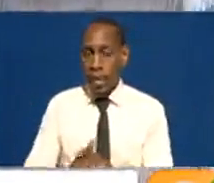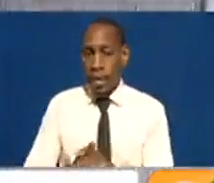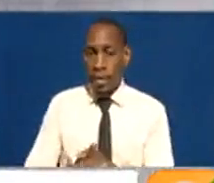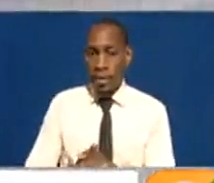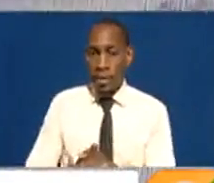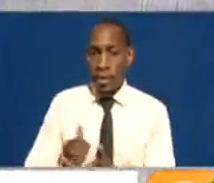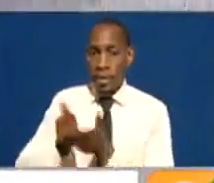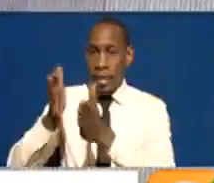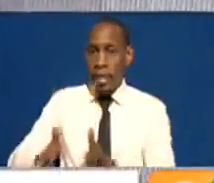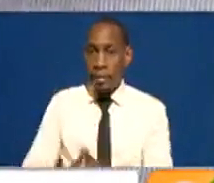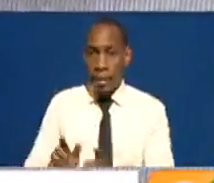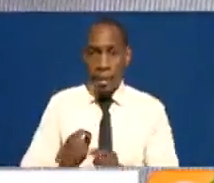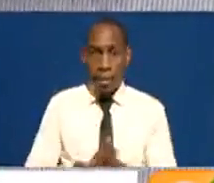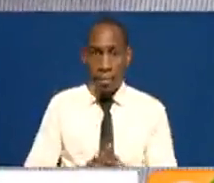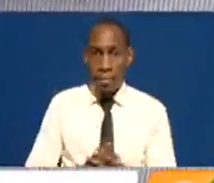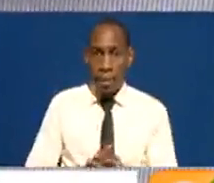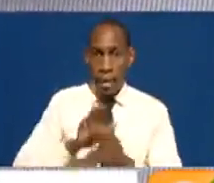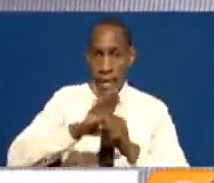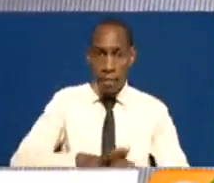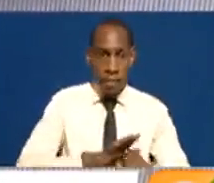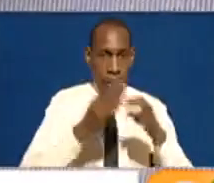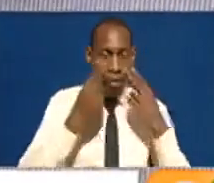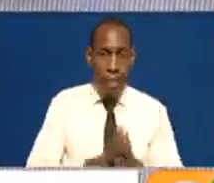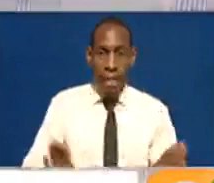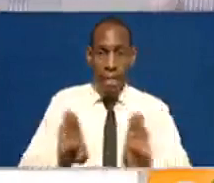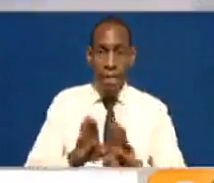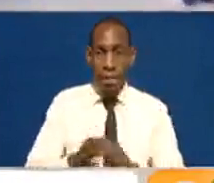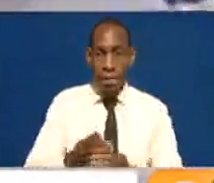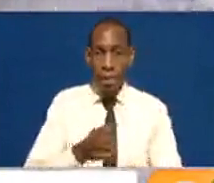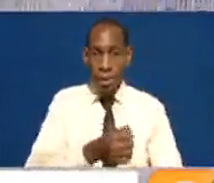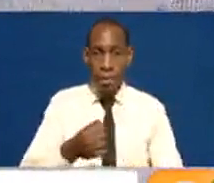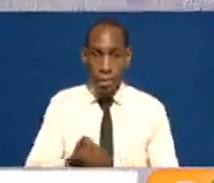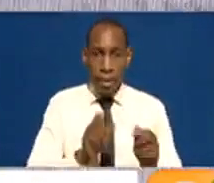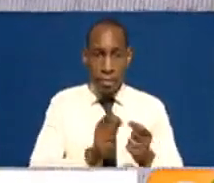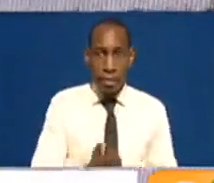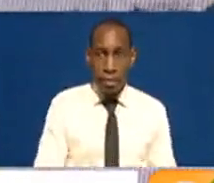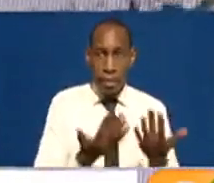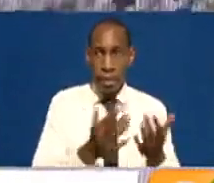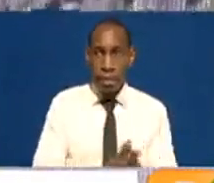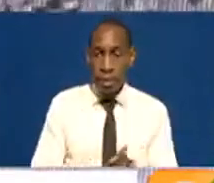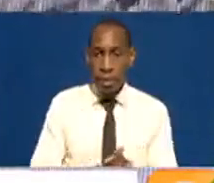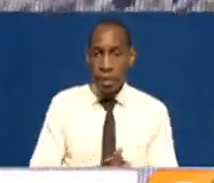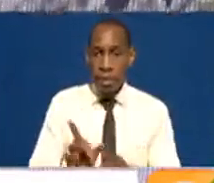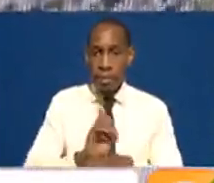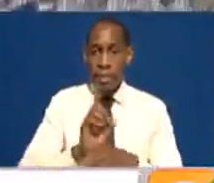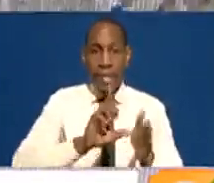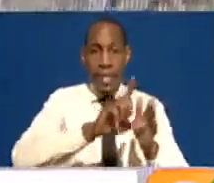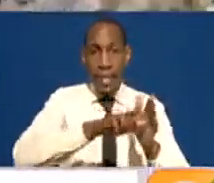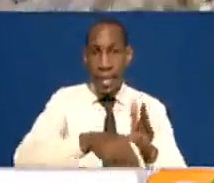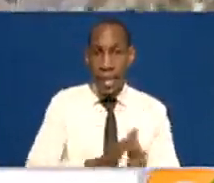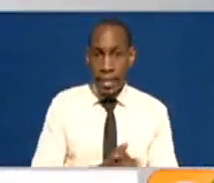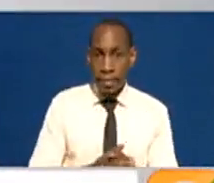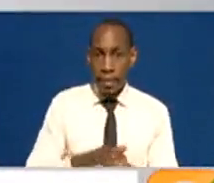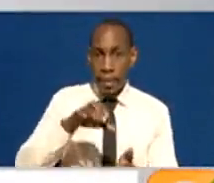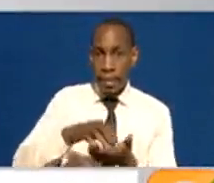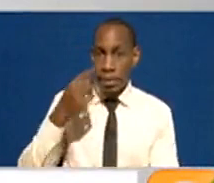mwema. Anayemdhulumu anaonekana akifunga lango la gari na kuwasha moto. Dakika chache baadaye haya